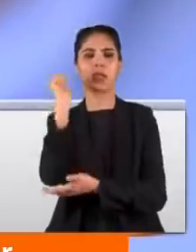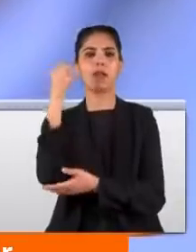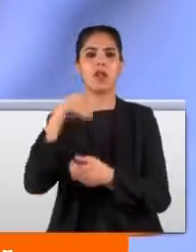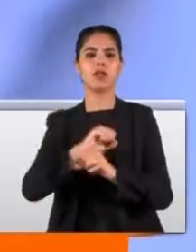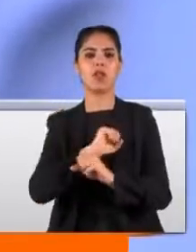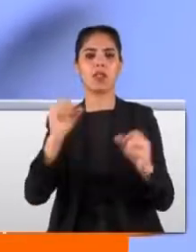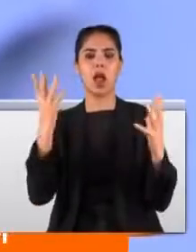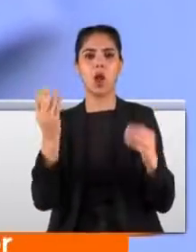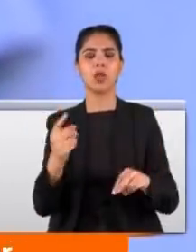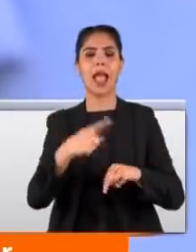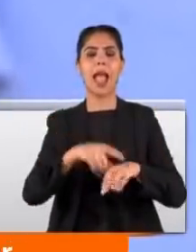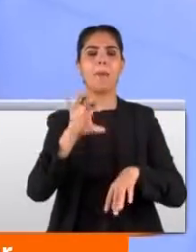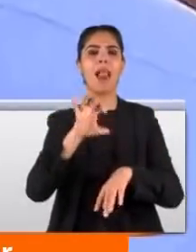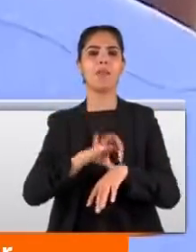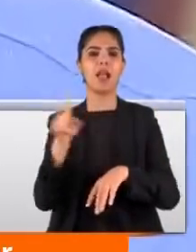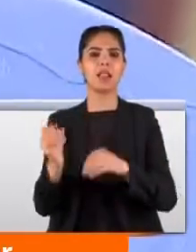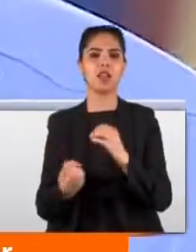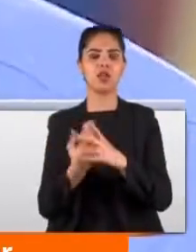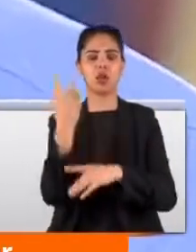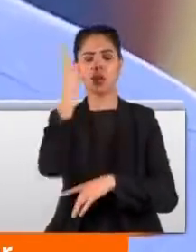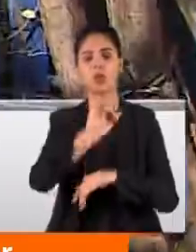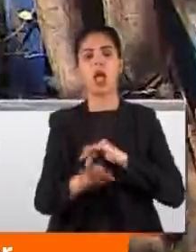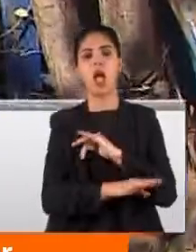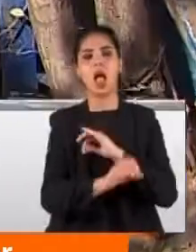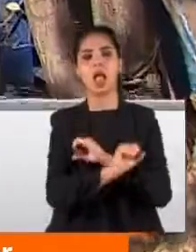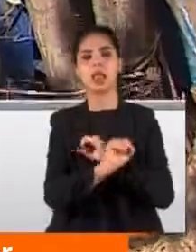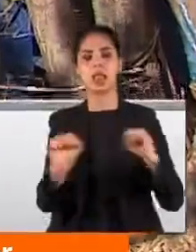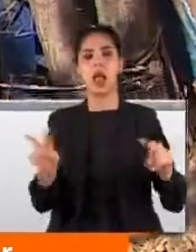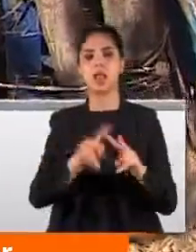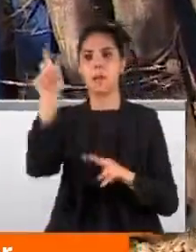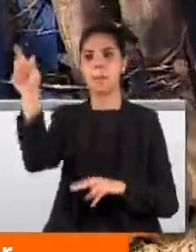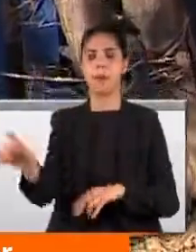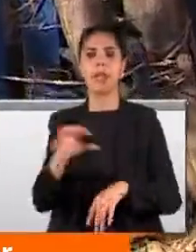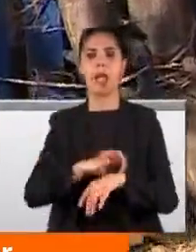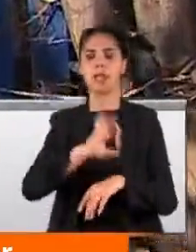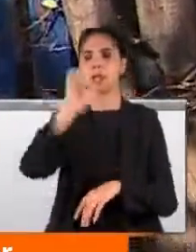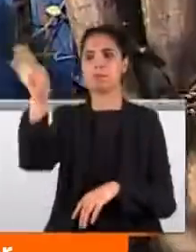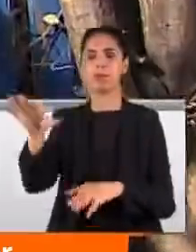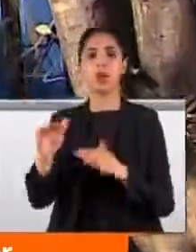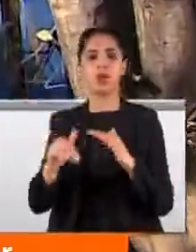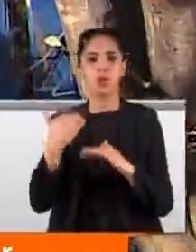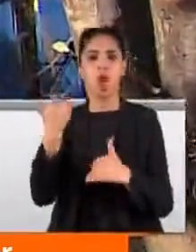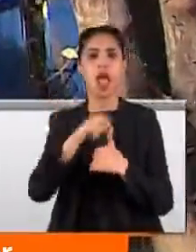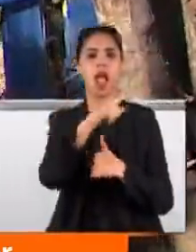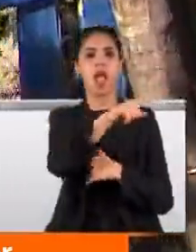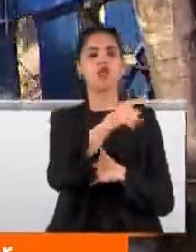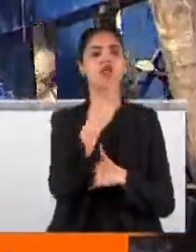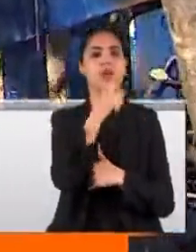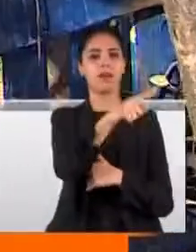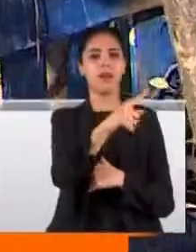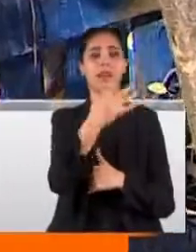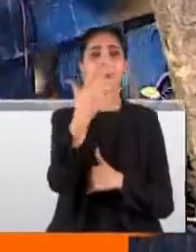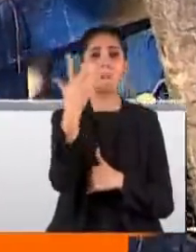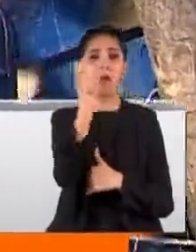geldi. Epilepsi hastalığı yüzünden hayatı alt üst oldu. Mehmet Aslan hastalığa yakalandıktan sonra eşi, en küçük çocukları daha